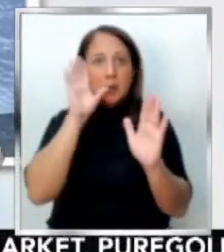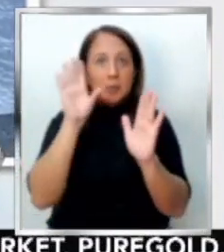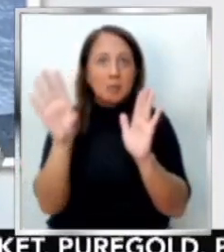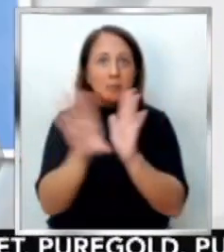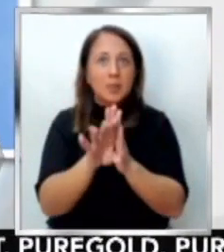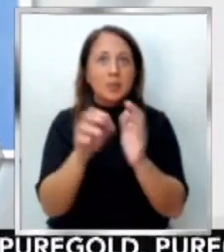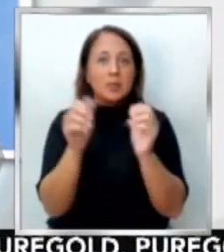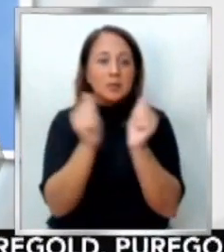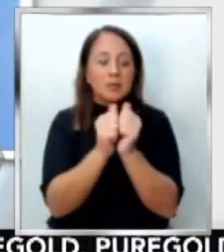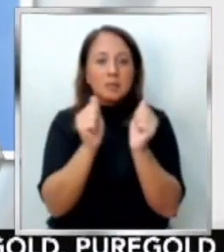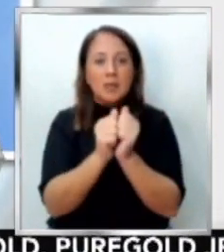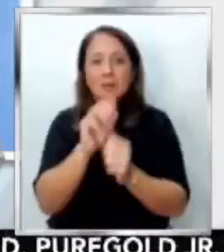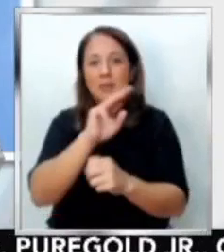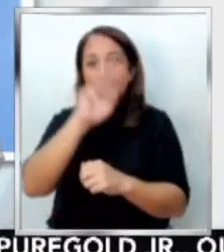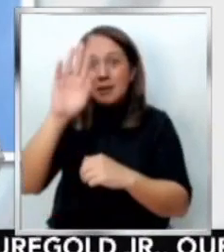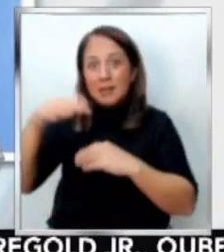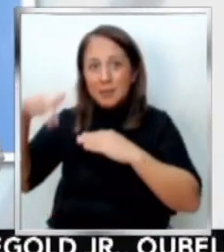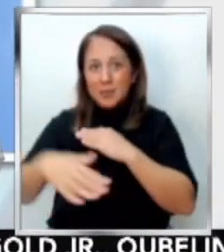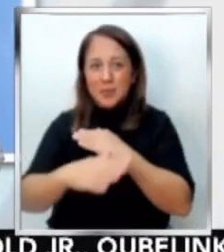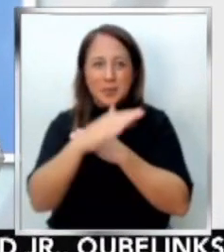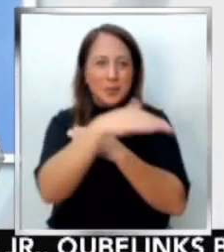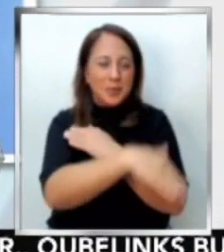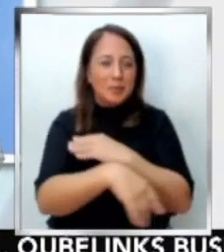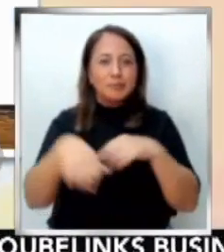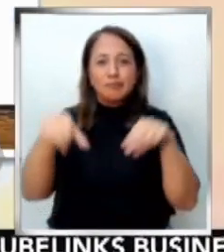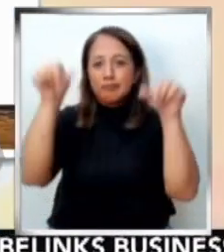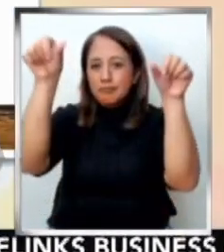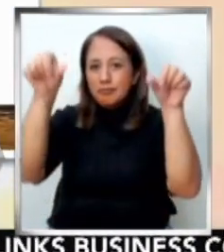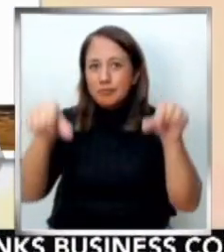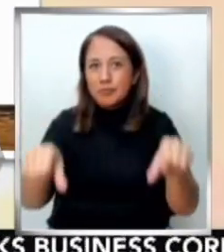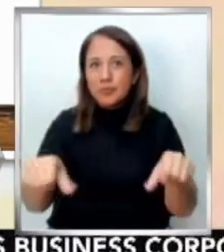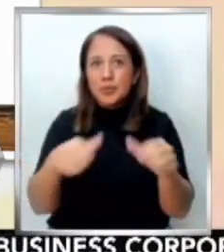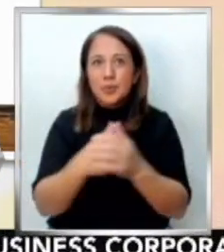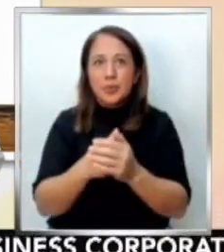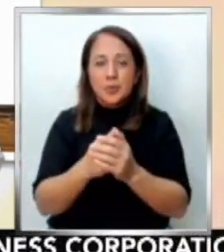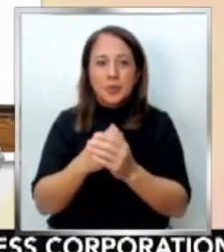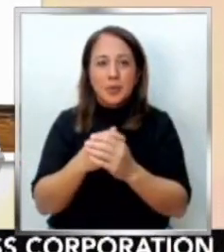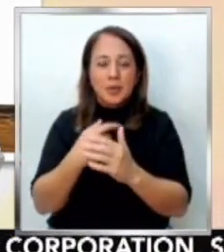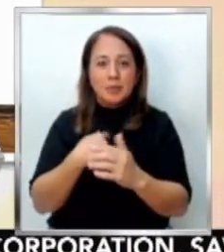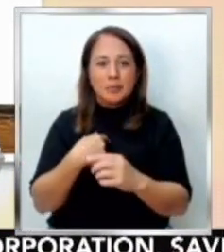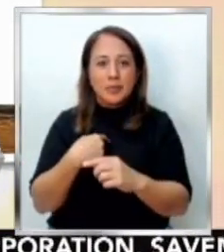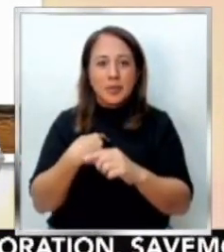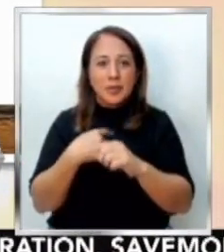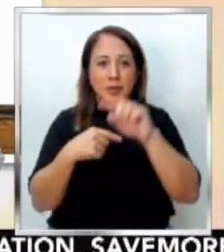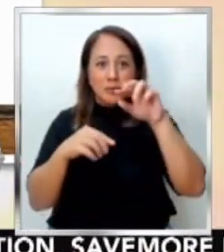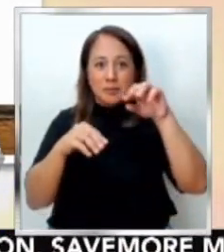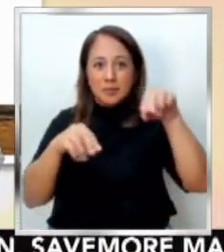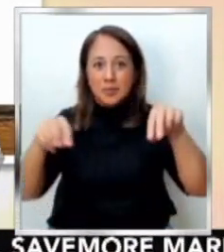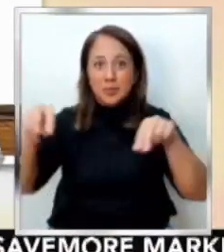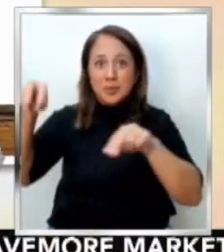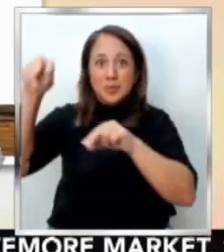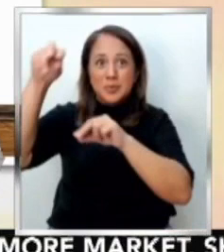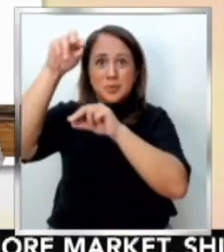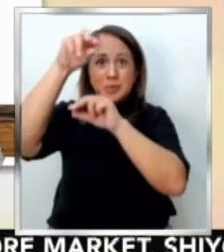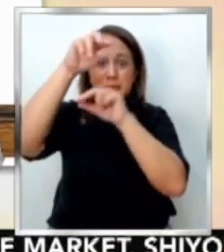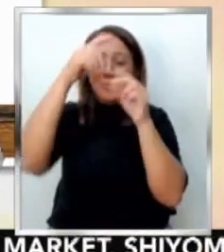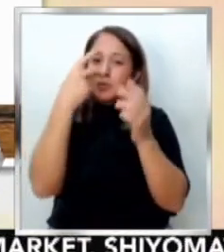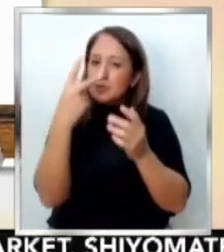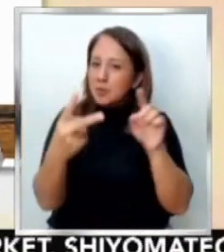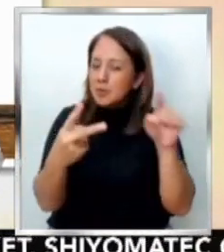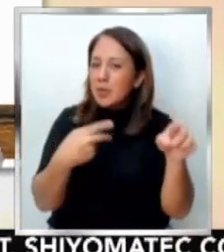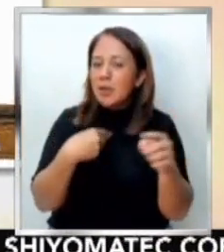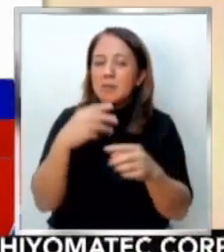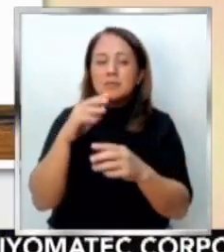Manila Bay. Nag-post din siya ng pictures ng Ferris wheel at ng Manila sunset na may caption na, "We got the